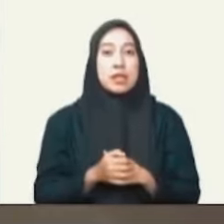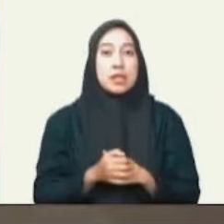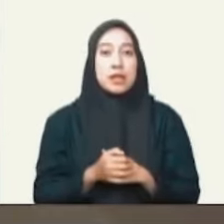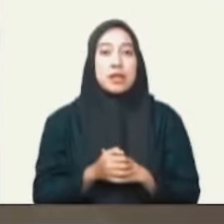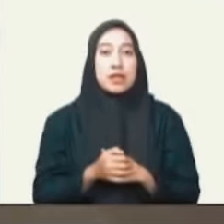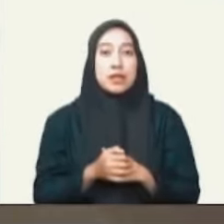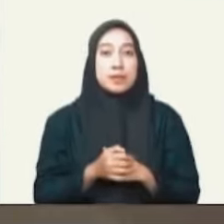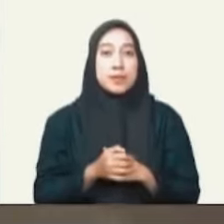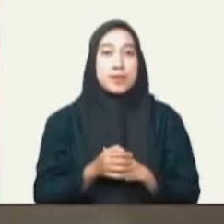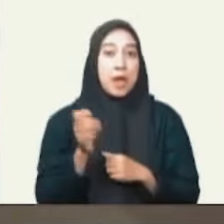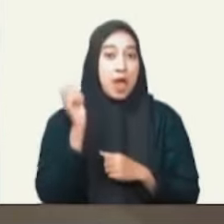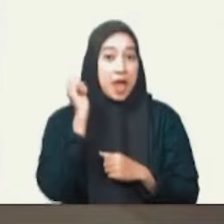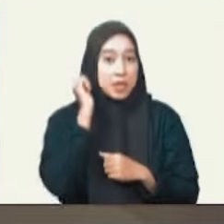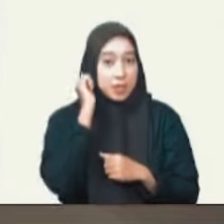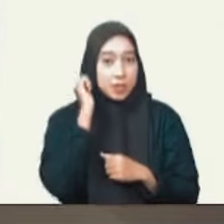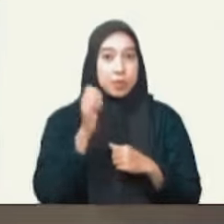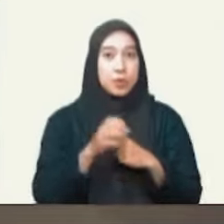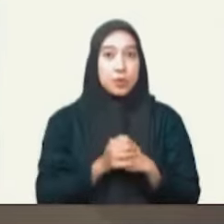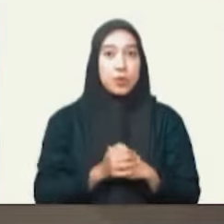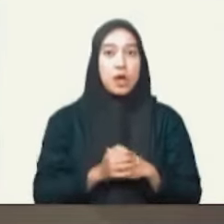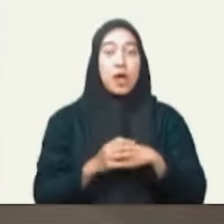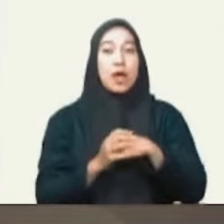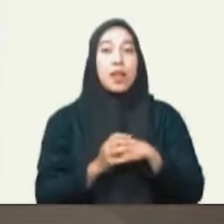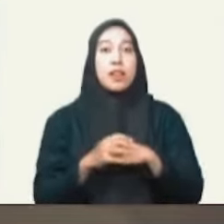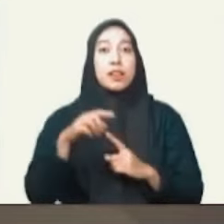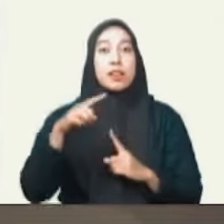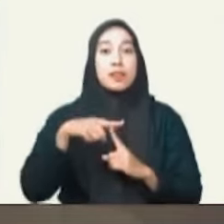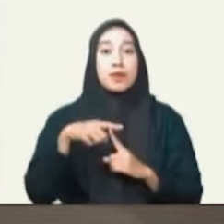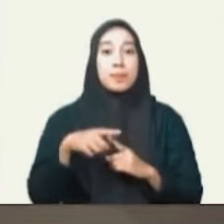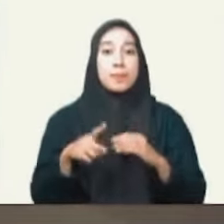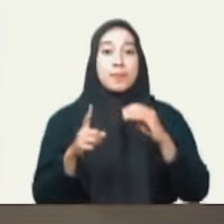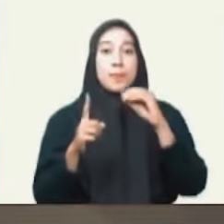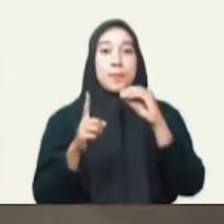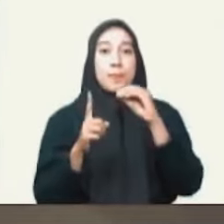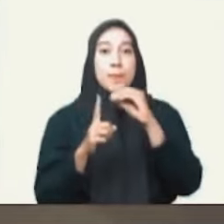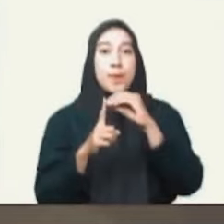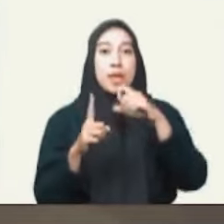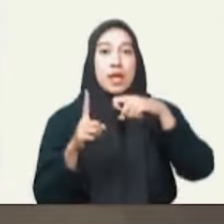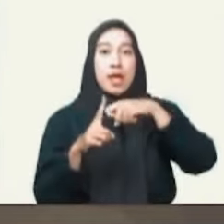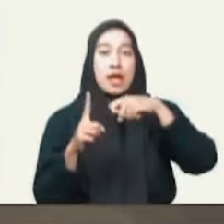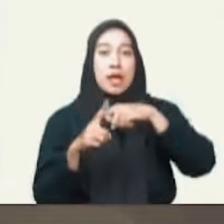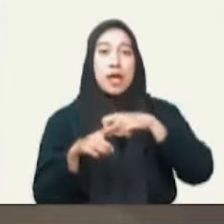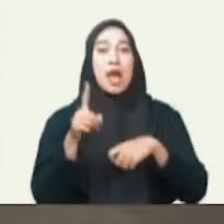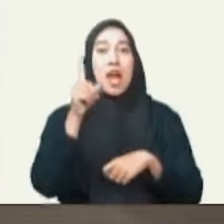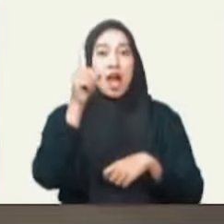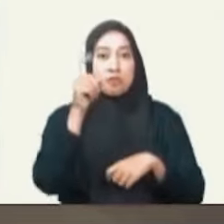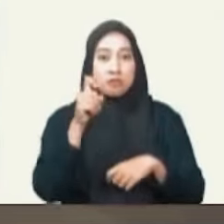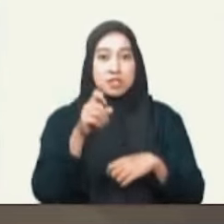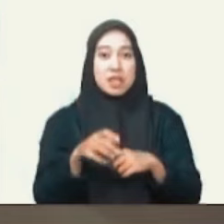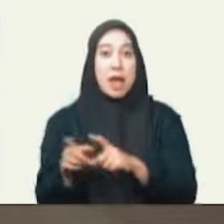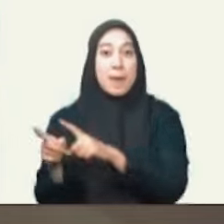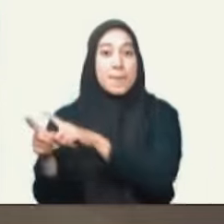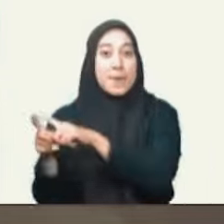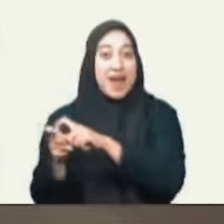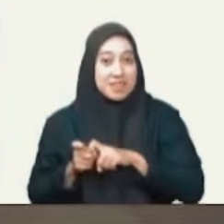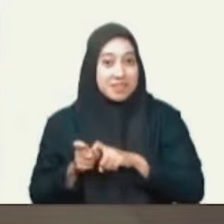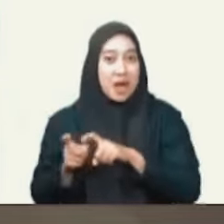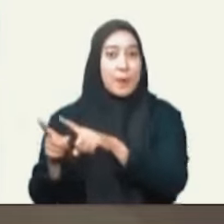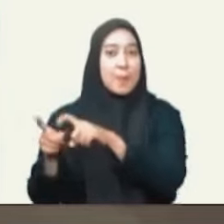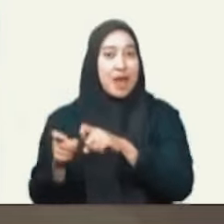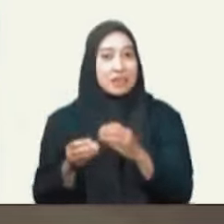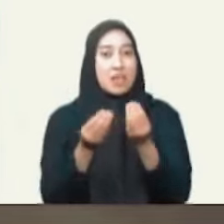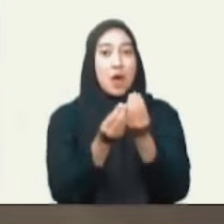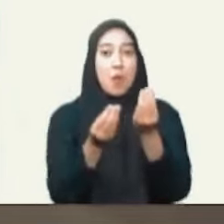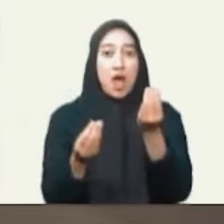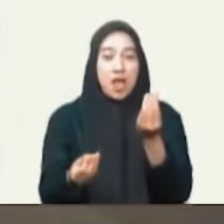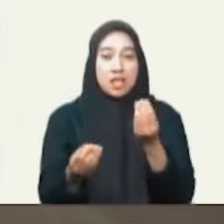sebagai tim PKK yang selalu turun sendiri seharusnya mengajak wakil gubernur. Nah ini,